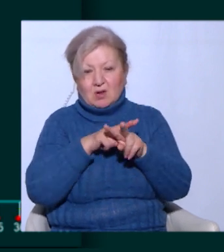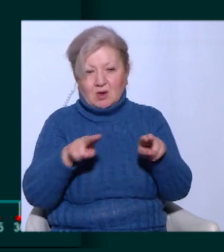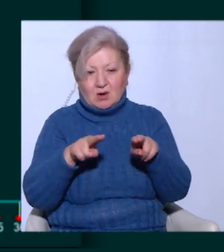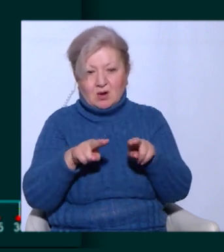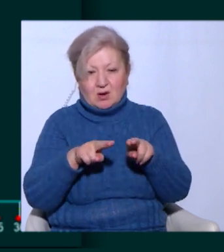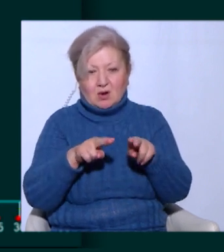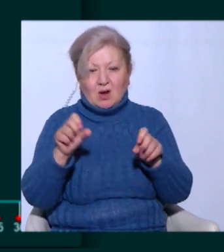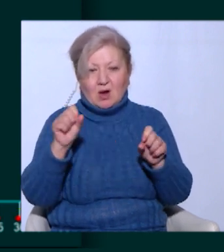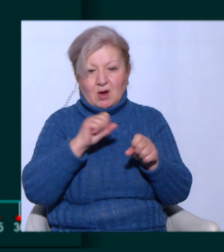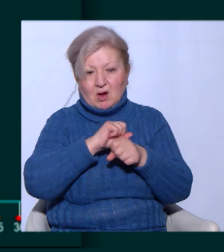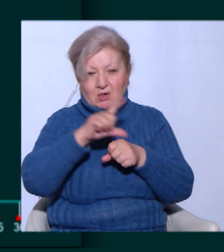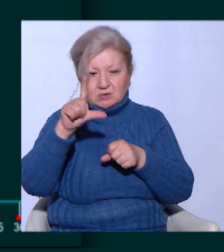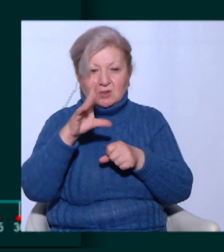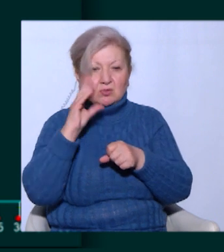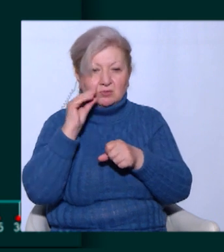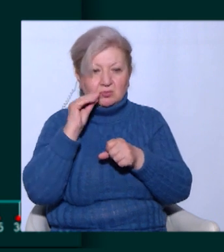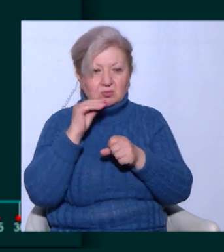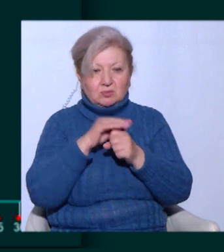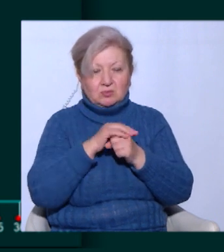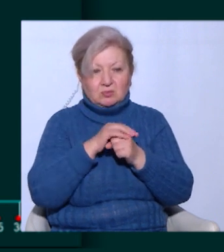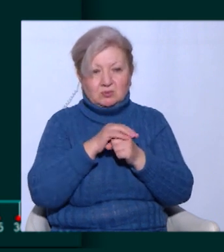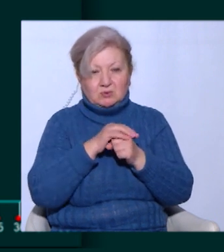გადაადგილება თანაბარაჩქარებული მოძრაობის დროს